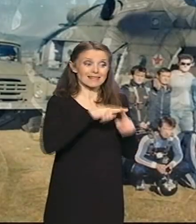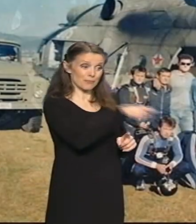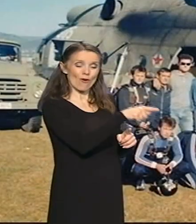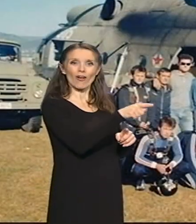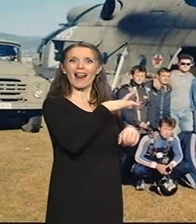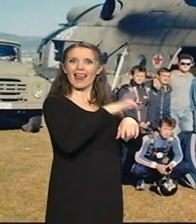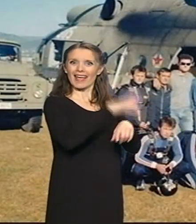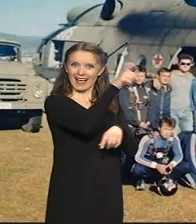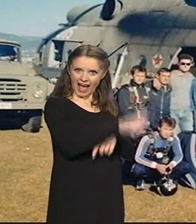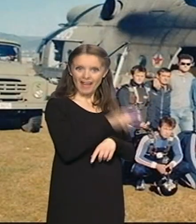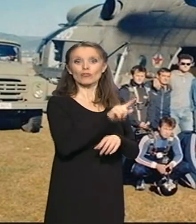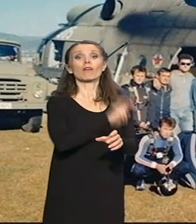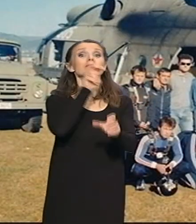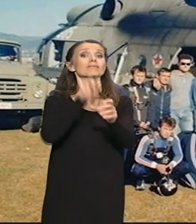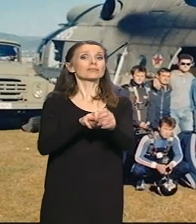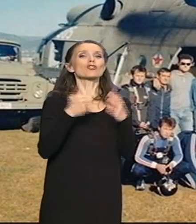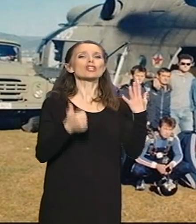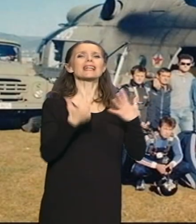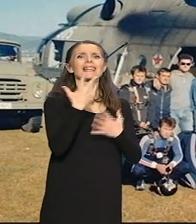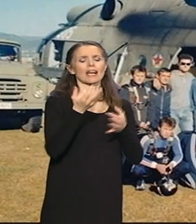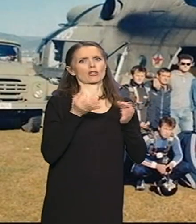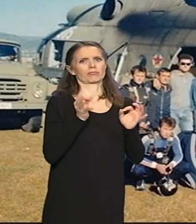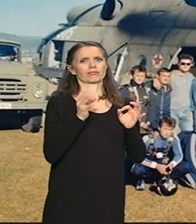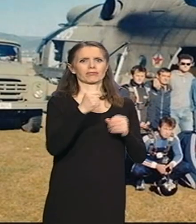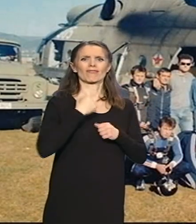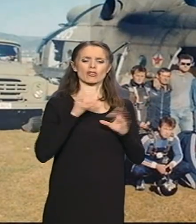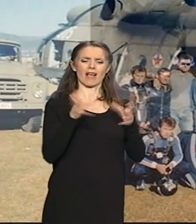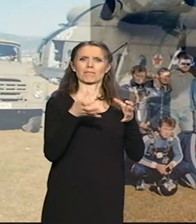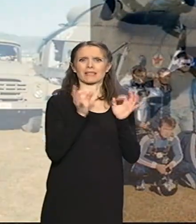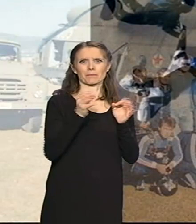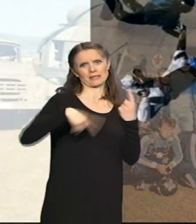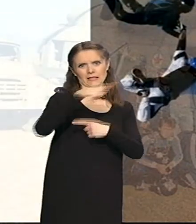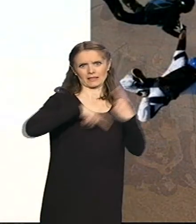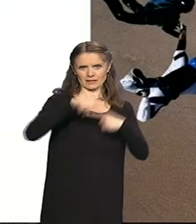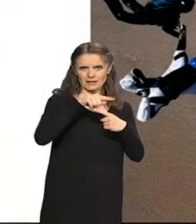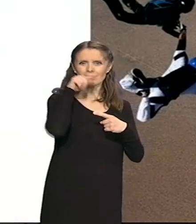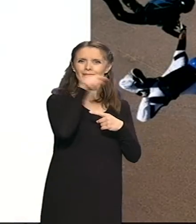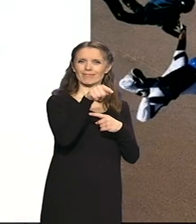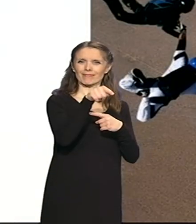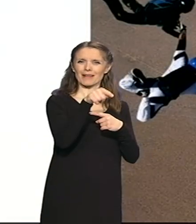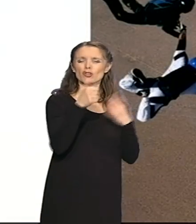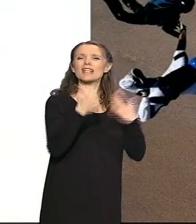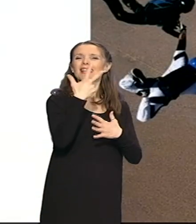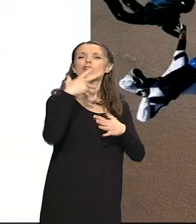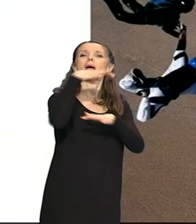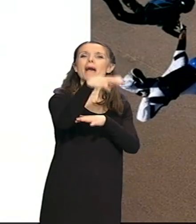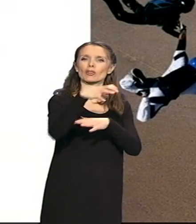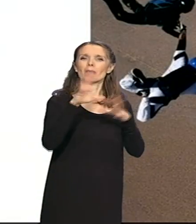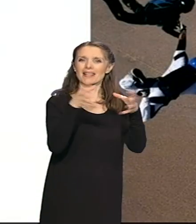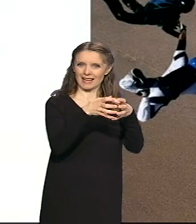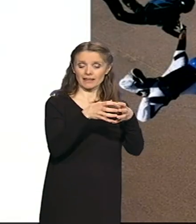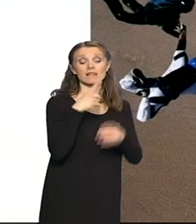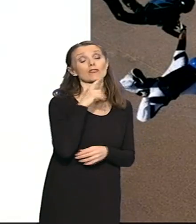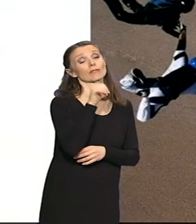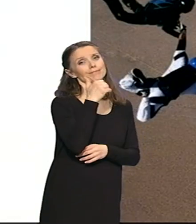elitnu jedinicu 63. padobransku, je li tako? Da. Ja sam u stvari od uvek želeo da nastavim sa